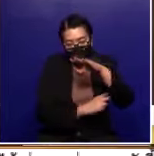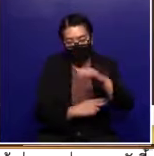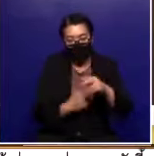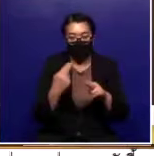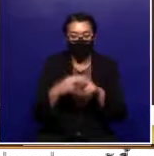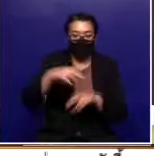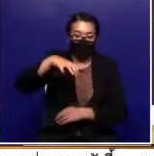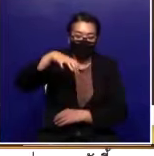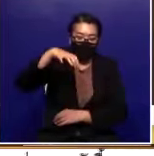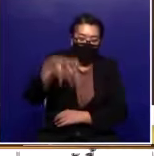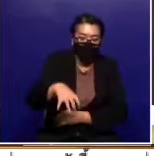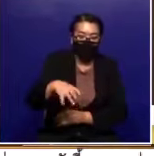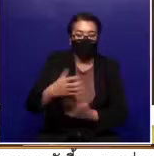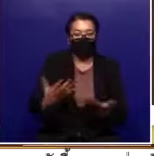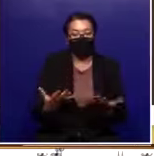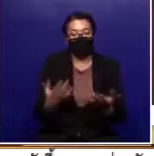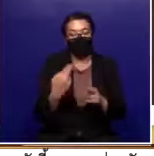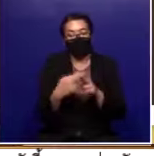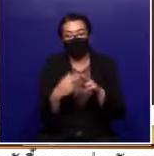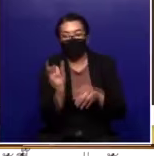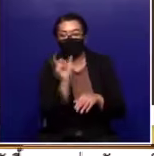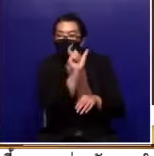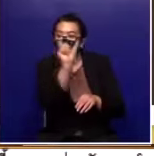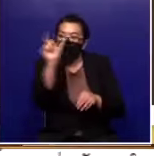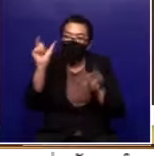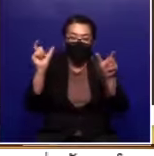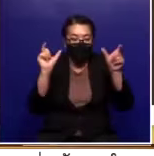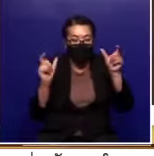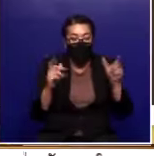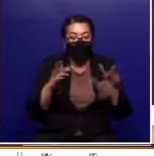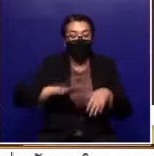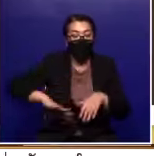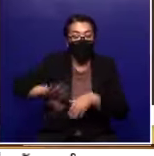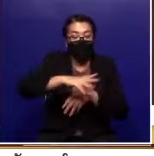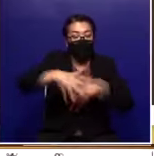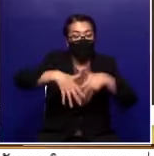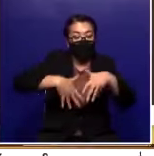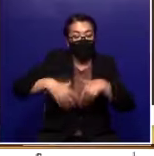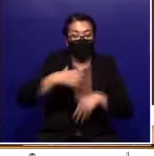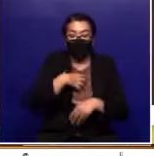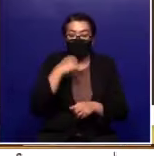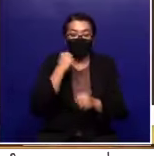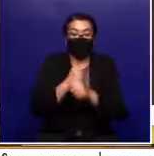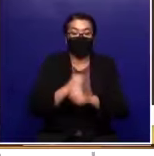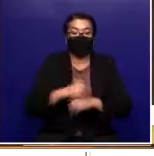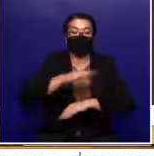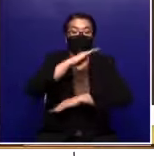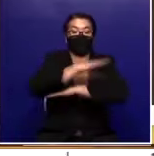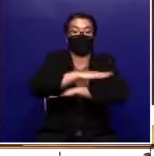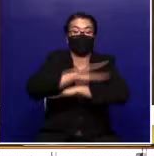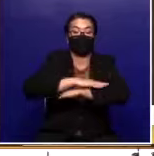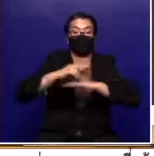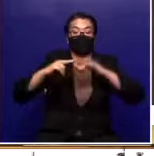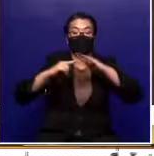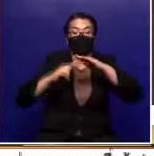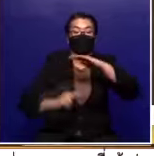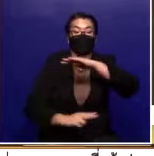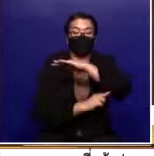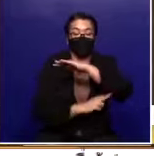านที่บ้างผมไม่มั่นใจเหมือนกันครับว่าพี่น้องประชาชนจะเห็นด้วยหรือไม่ถ้าผมจะทำสะพานชื่อสะพานประยุทธ์จันทร์โอชา